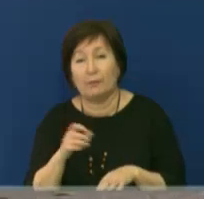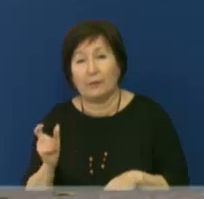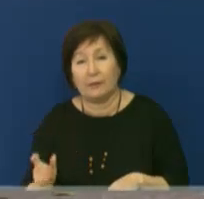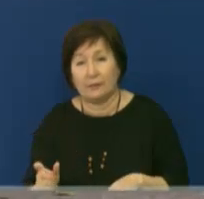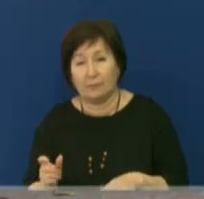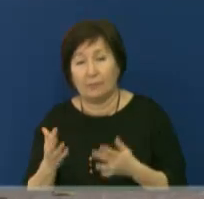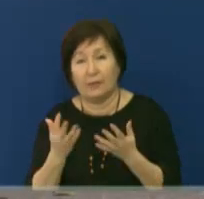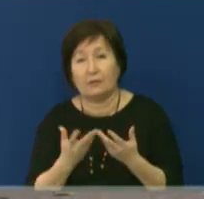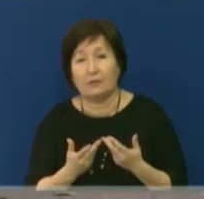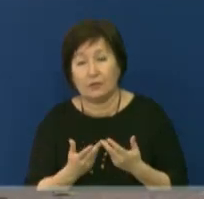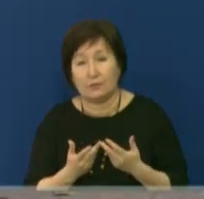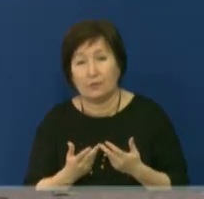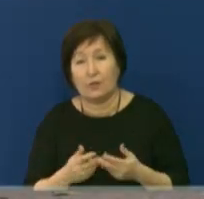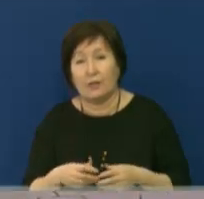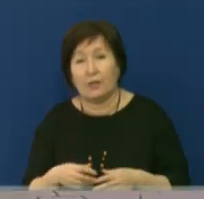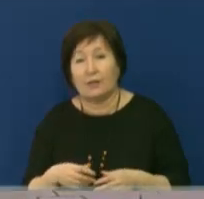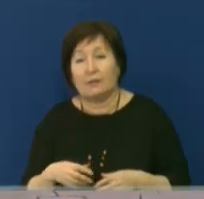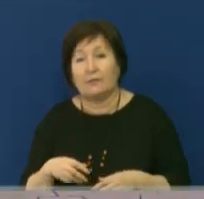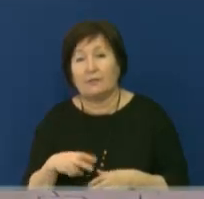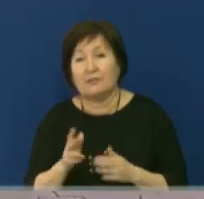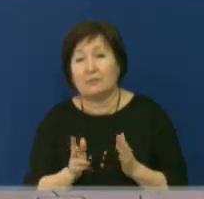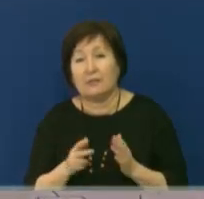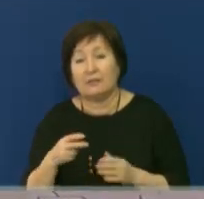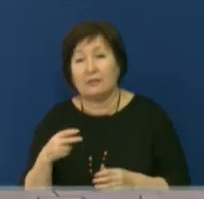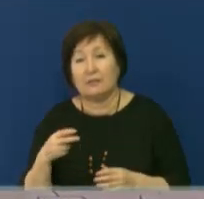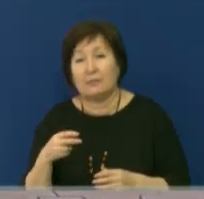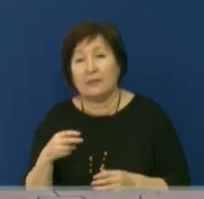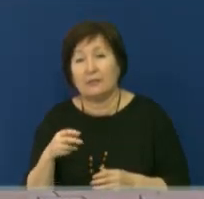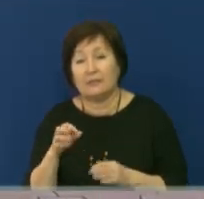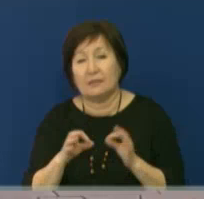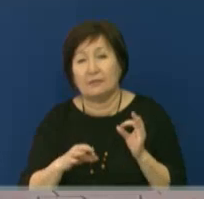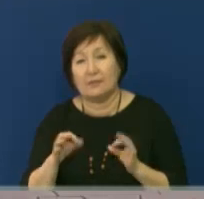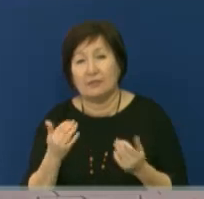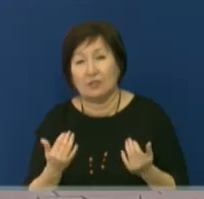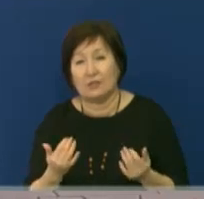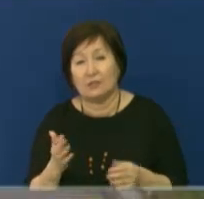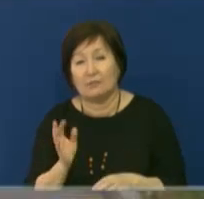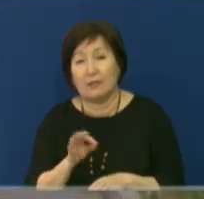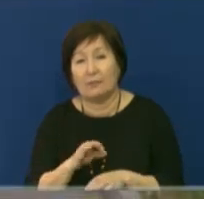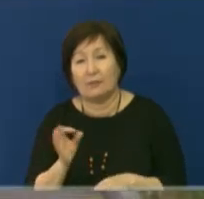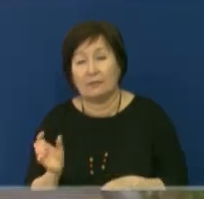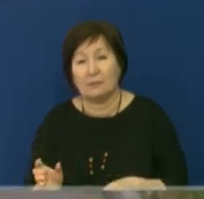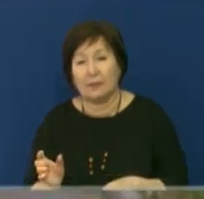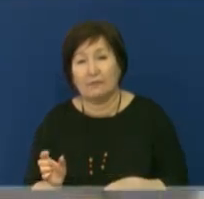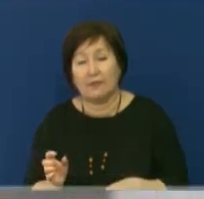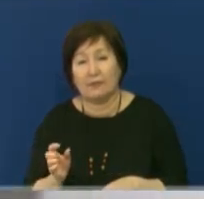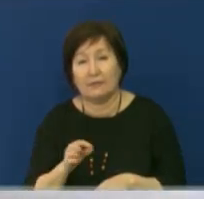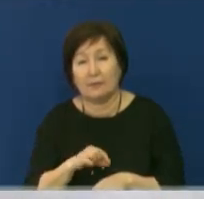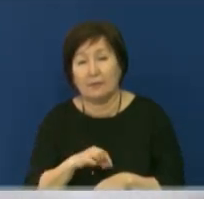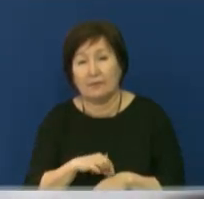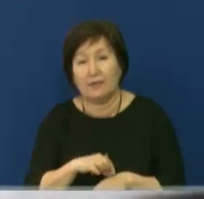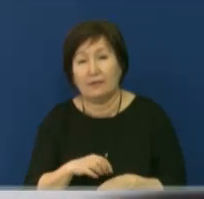толтырылу деңгейі 18,2%. Облыс бойынша инфекцияның репродуктивтілік саны